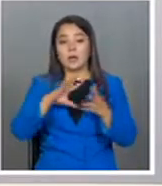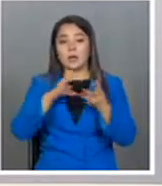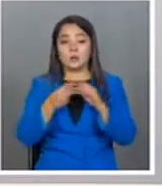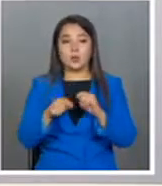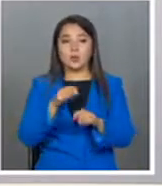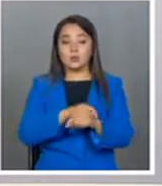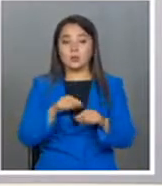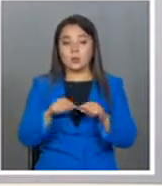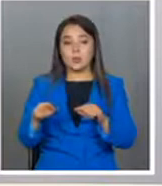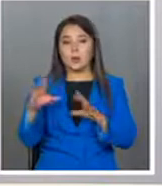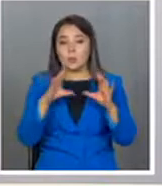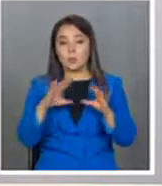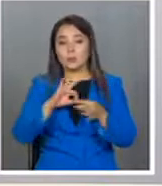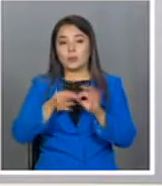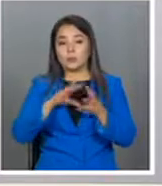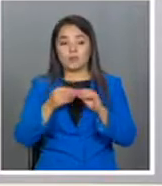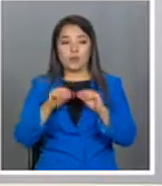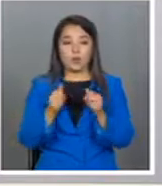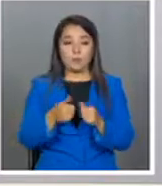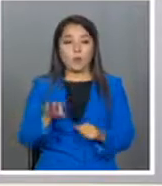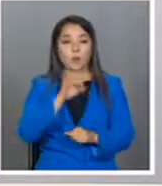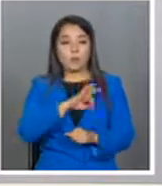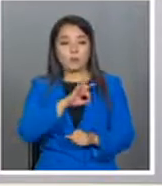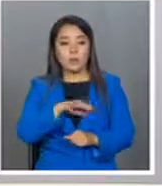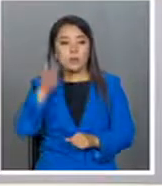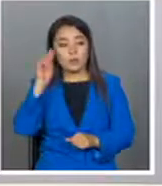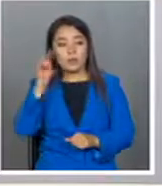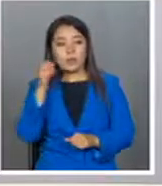және дөңгелектің ауданының формулаларын қолданып, бір қатар есептер шығардық.